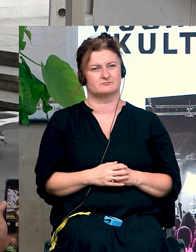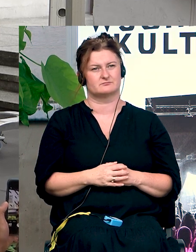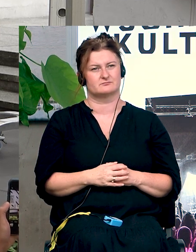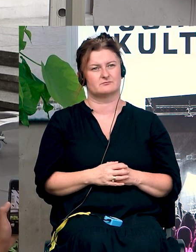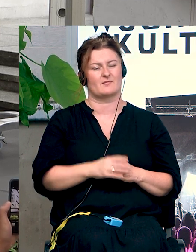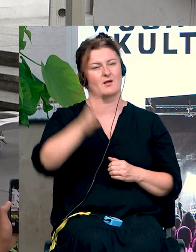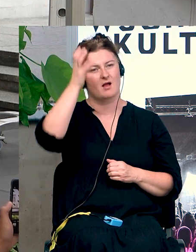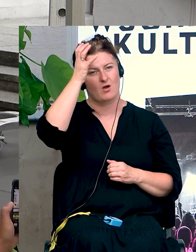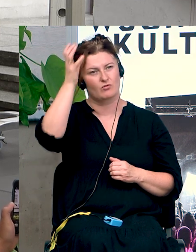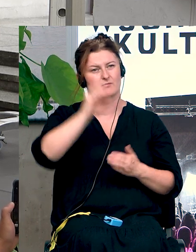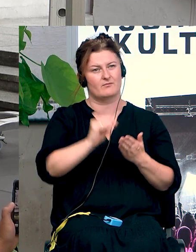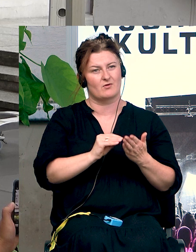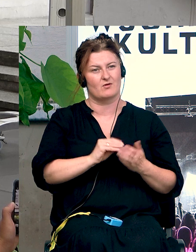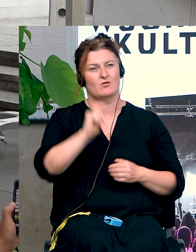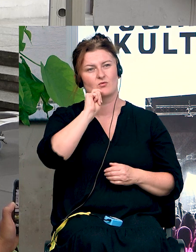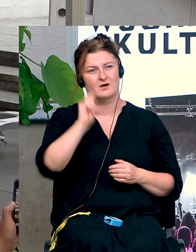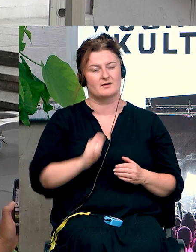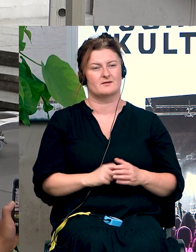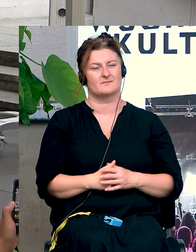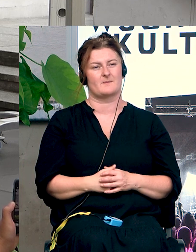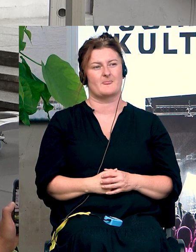Pisarka, poetka? Ukrainka.